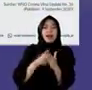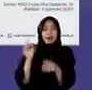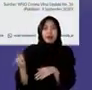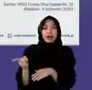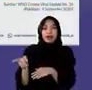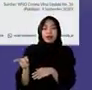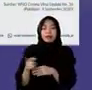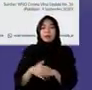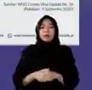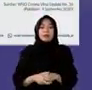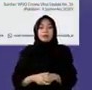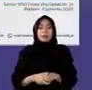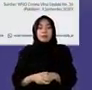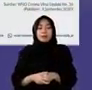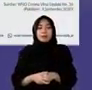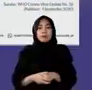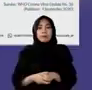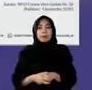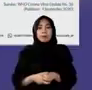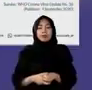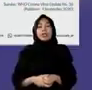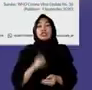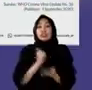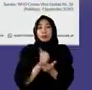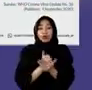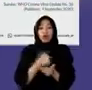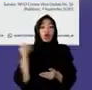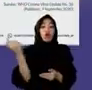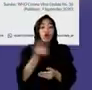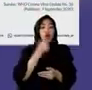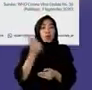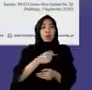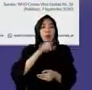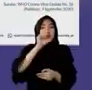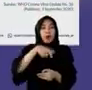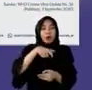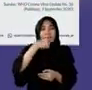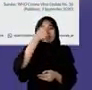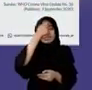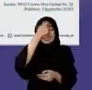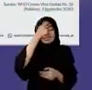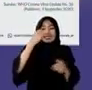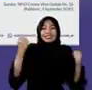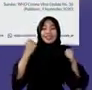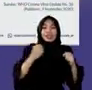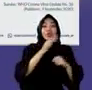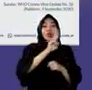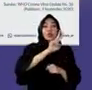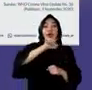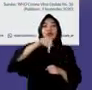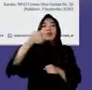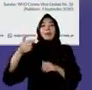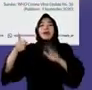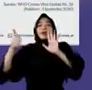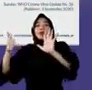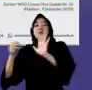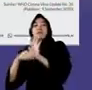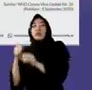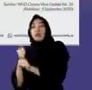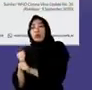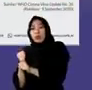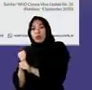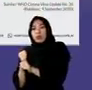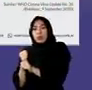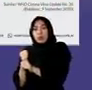umum, penderita COVID-19 akan sembuh dalam waktu 2 sampai dengan 6 minggu. Akan tetapi, untuk